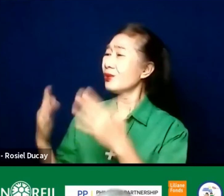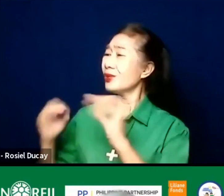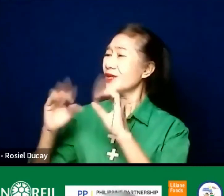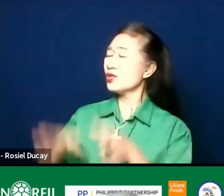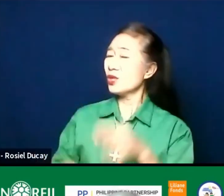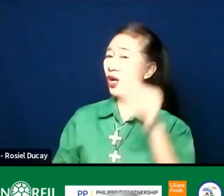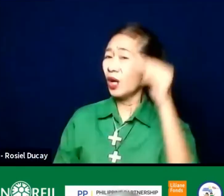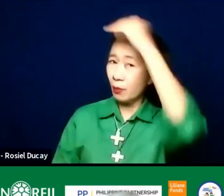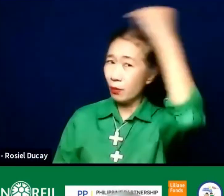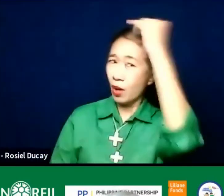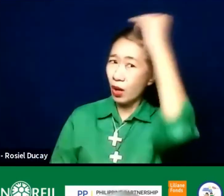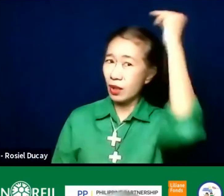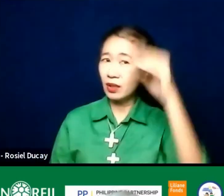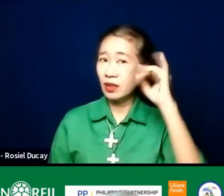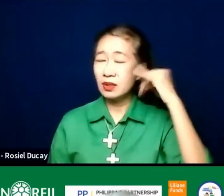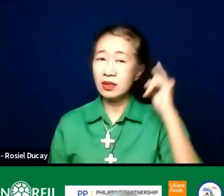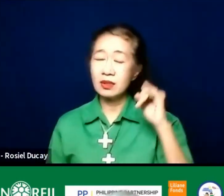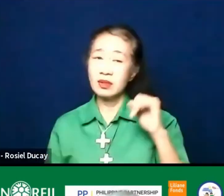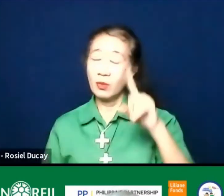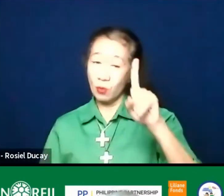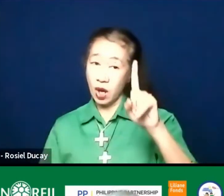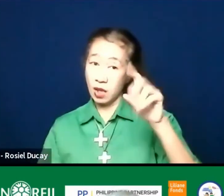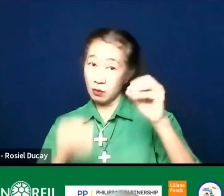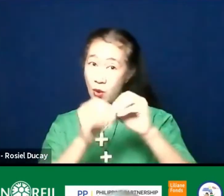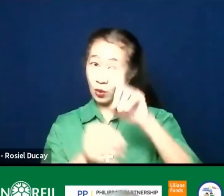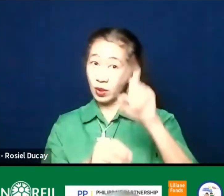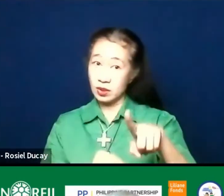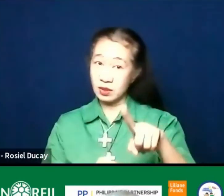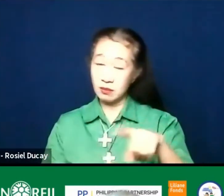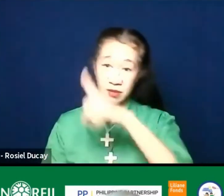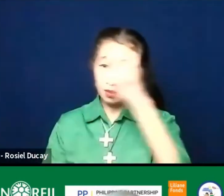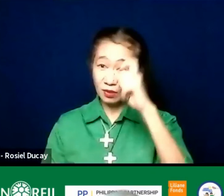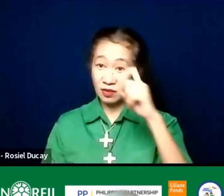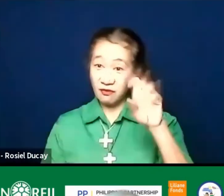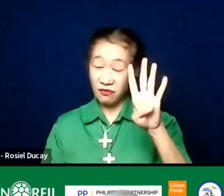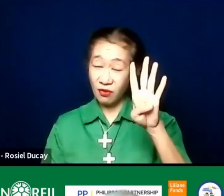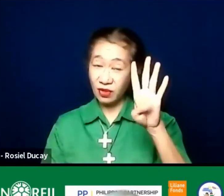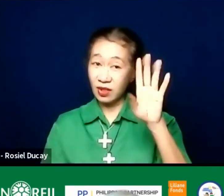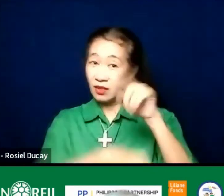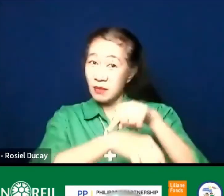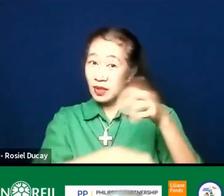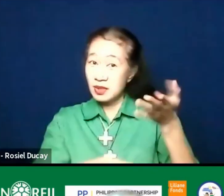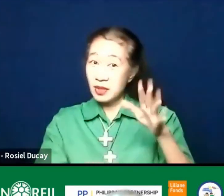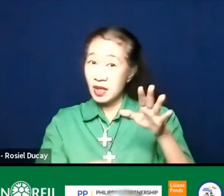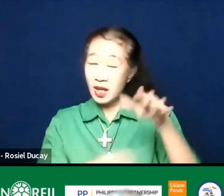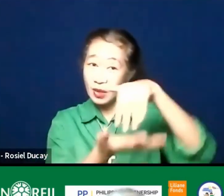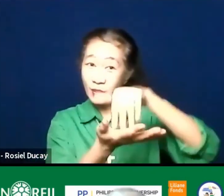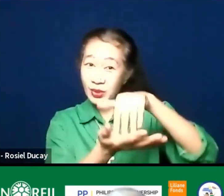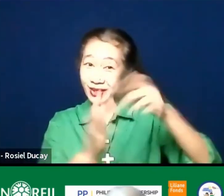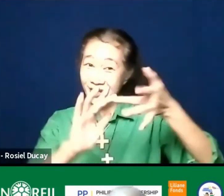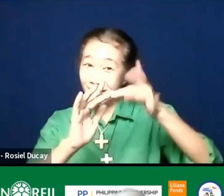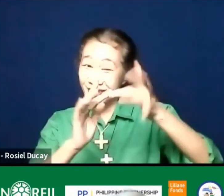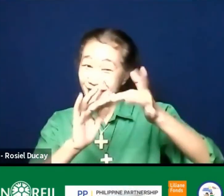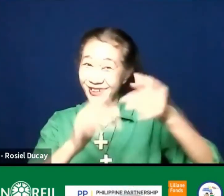Chi, baka one more question, no? Mag 4 o'clock na at parang humihina na yung internet